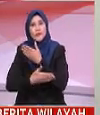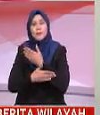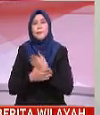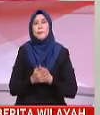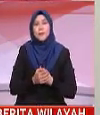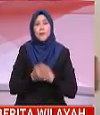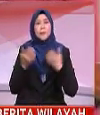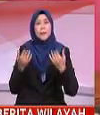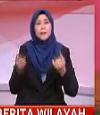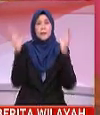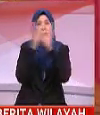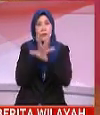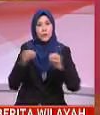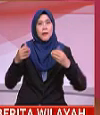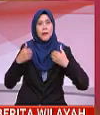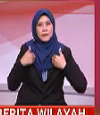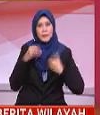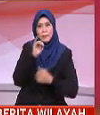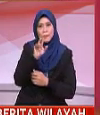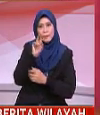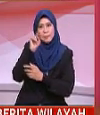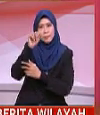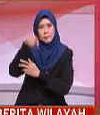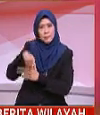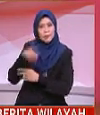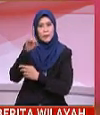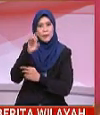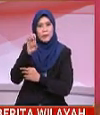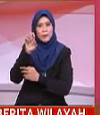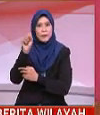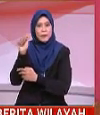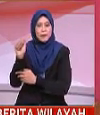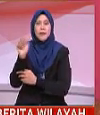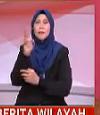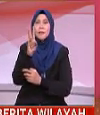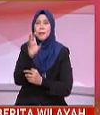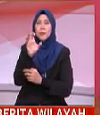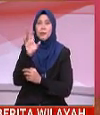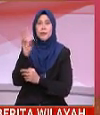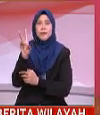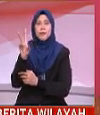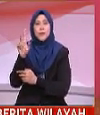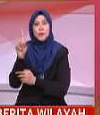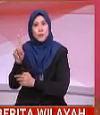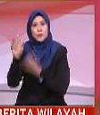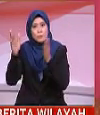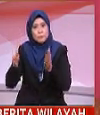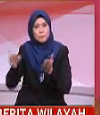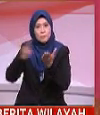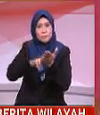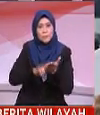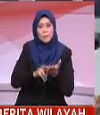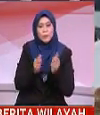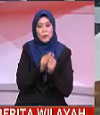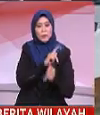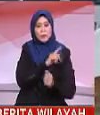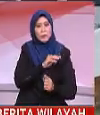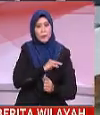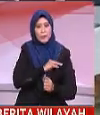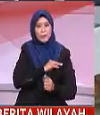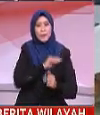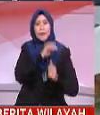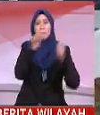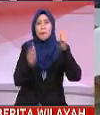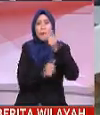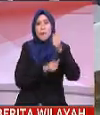Jelasnya, Sarawak mempunyai 46 inap desa melibatkan 631 pengusaha yang berdaftar dengan kementerian berkenaan di